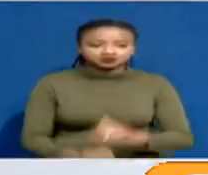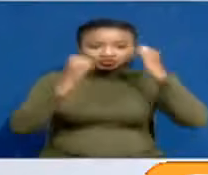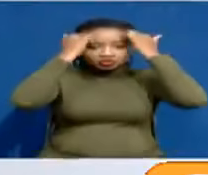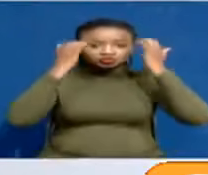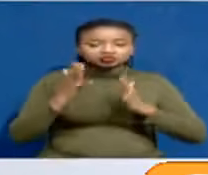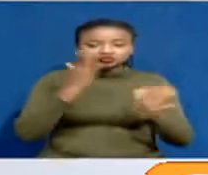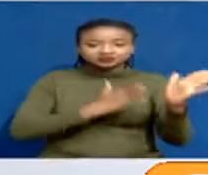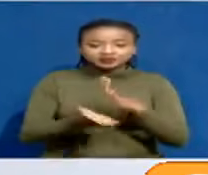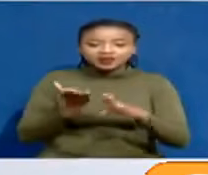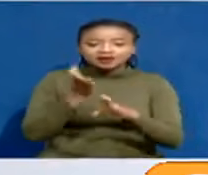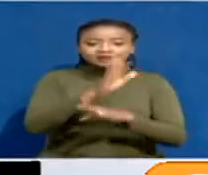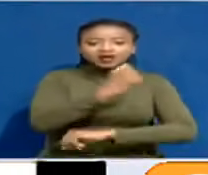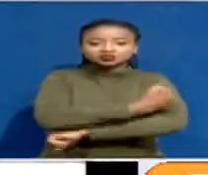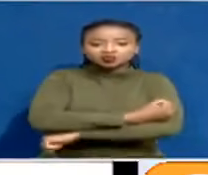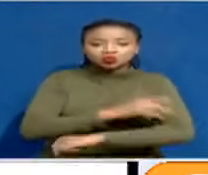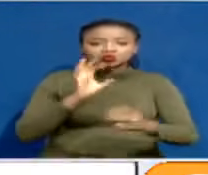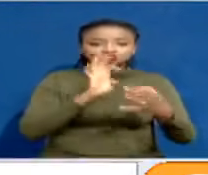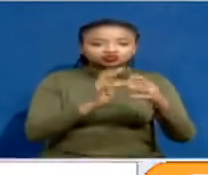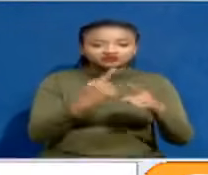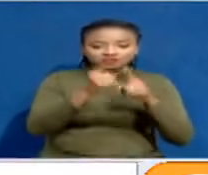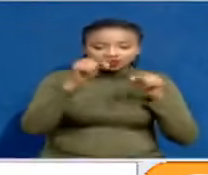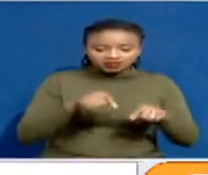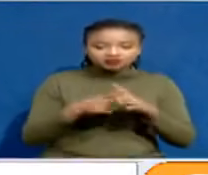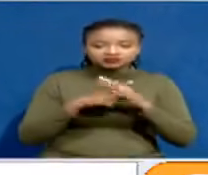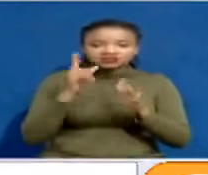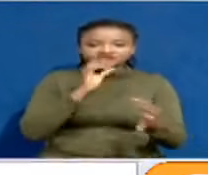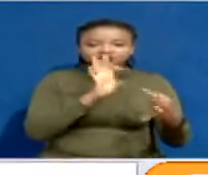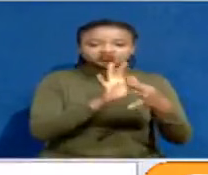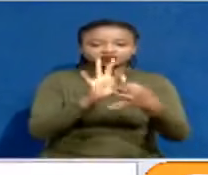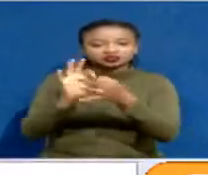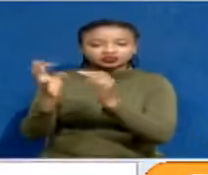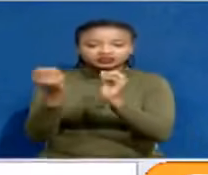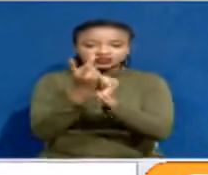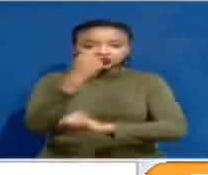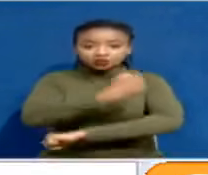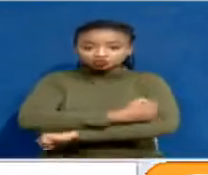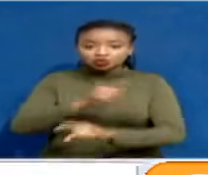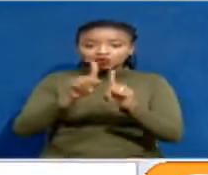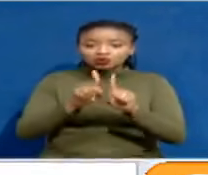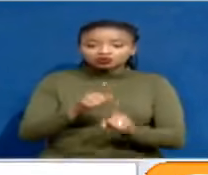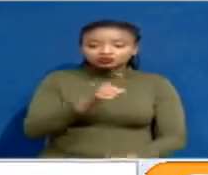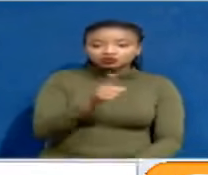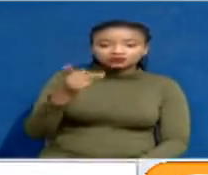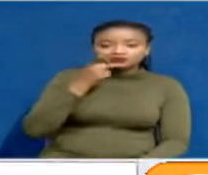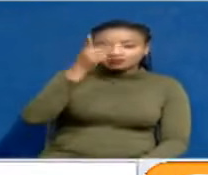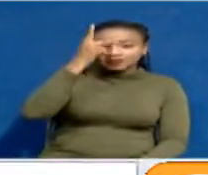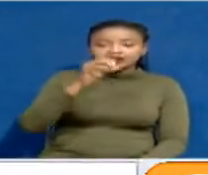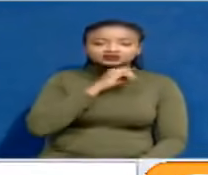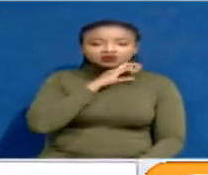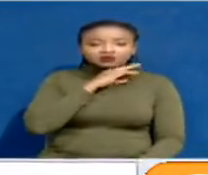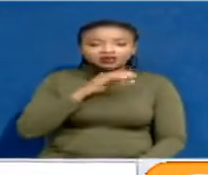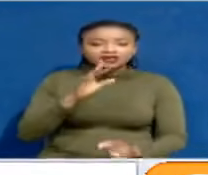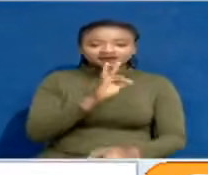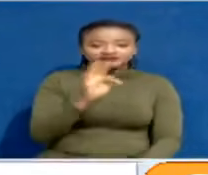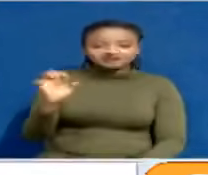Wanafunzi waliotarajiwa kujiunga na kidato cha kwanza leo walianza kuwasili shuleni kuanza masomo ya sekondari, huku wazazi wakilalamikia gharama za